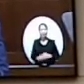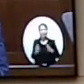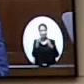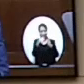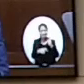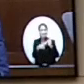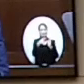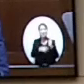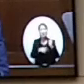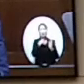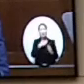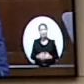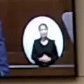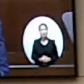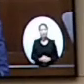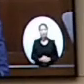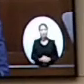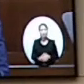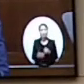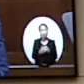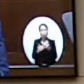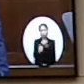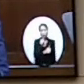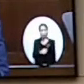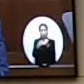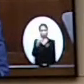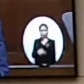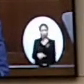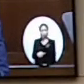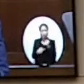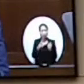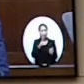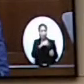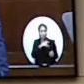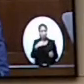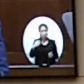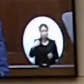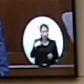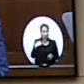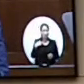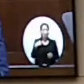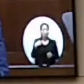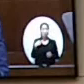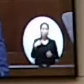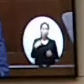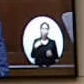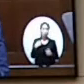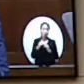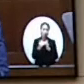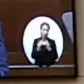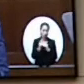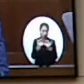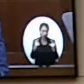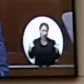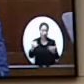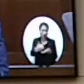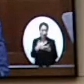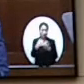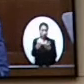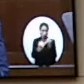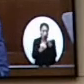것입니다. 이에 우리 위원회에서는 의원님 및 담당 소장의 재개정 조례안에 대한 제안